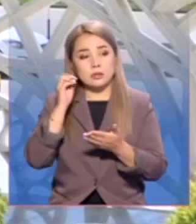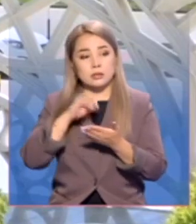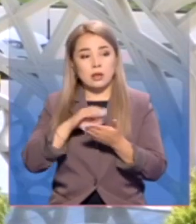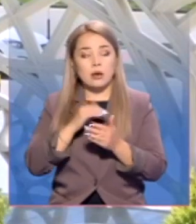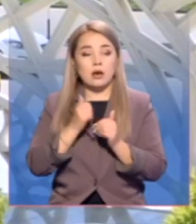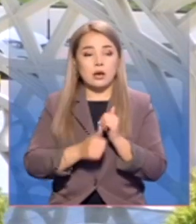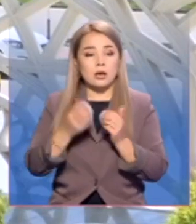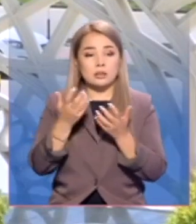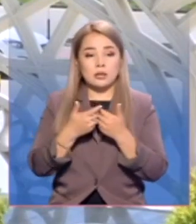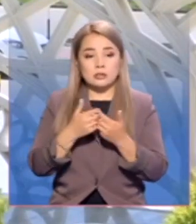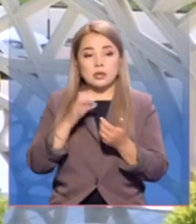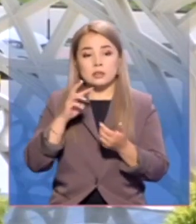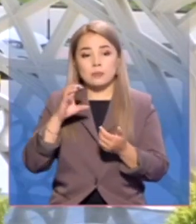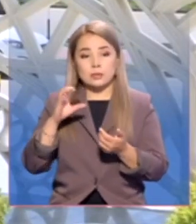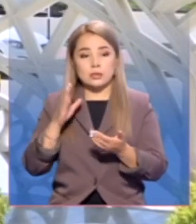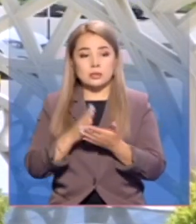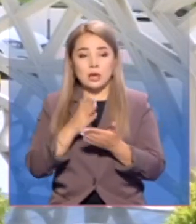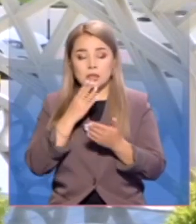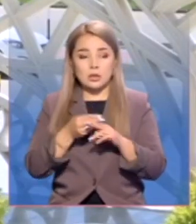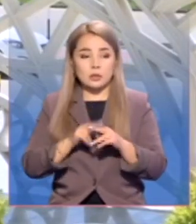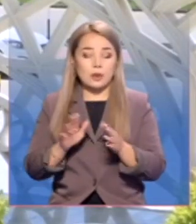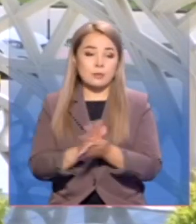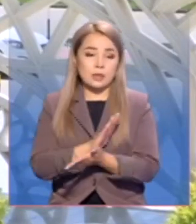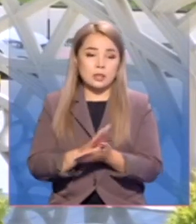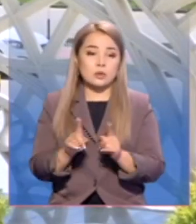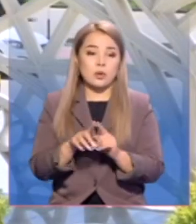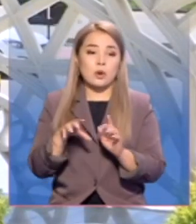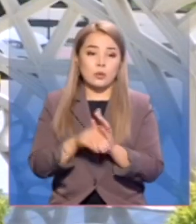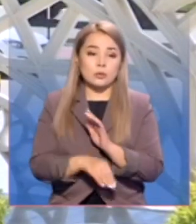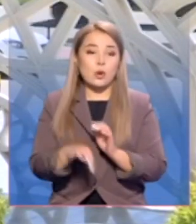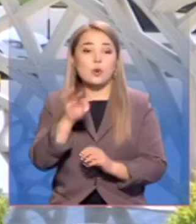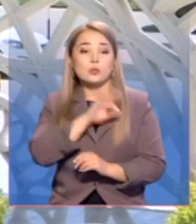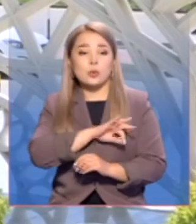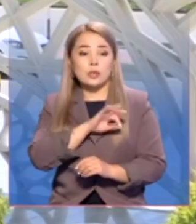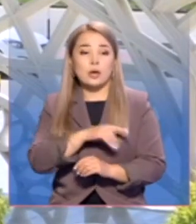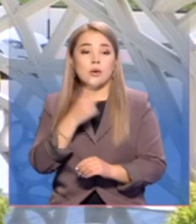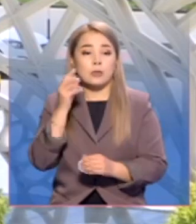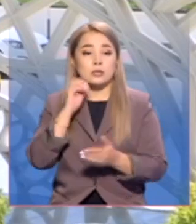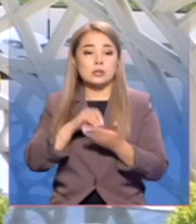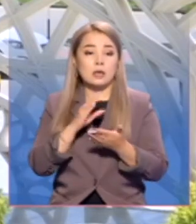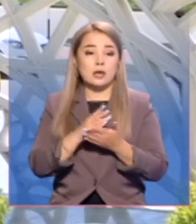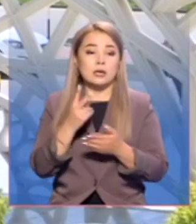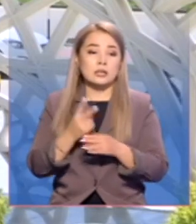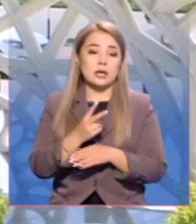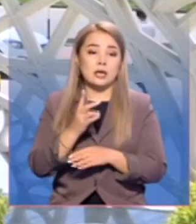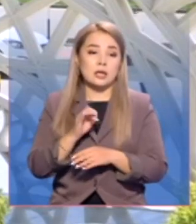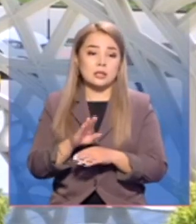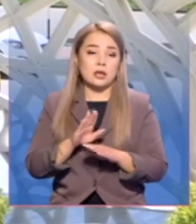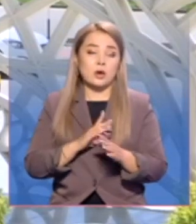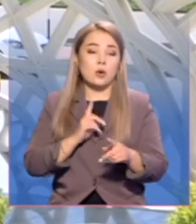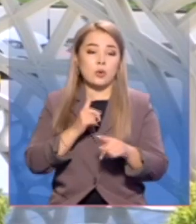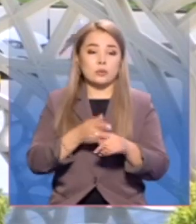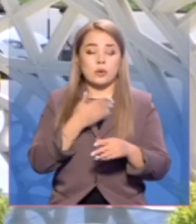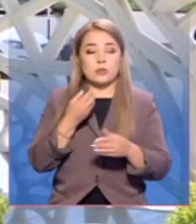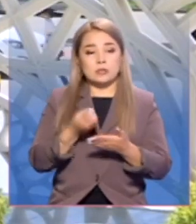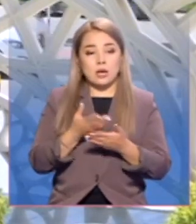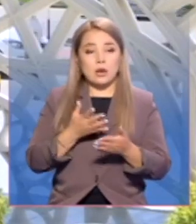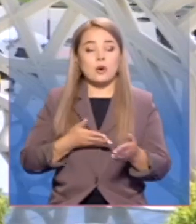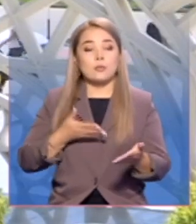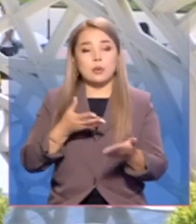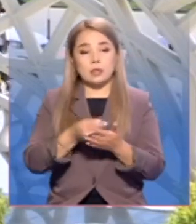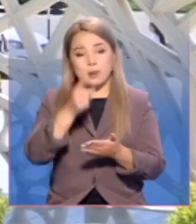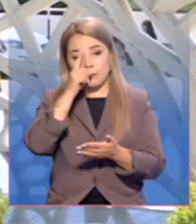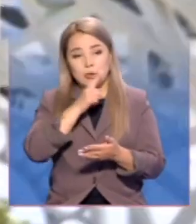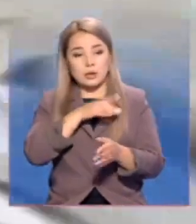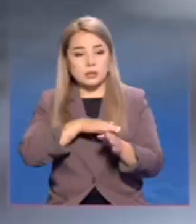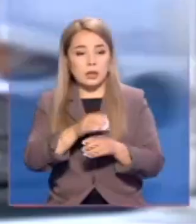сайын берілетін SMS, тегін минуттар мен мегабайттардың да көлемін өсіреміз. Яғни тұтынушы бір тарифті айына екі рет қоспай, сәл қымбатырақ төлеу арқылы толық бір ай